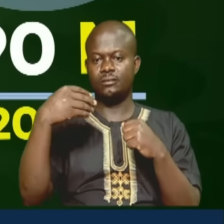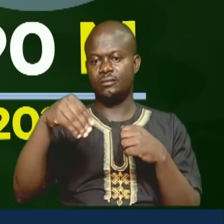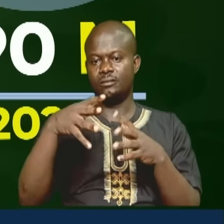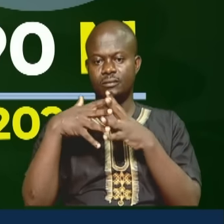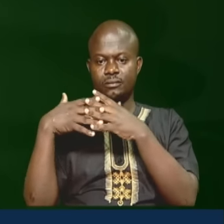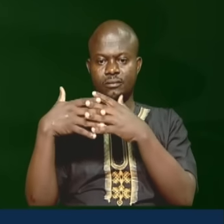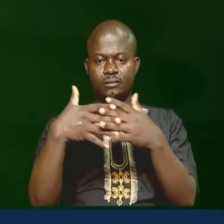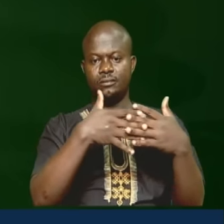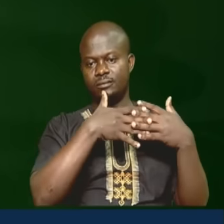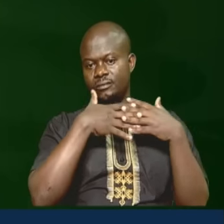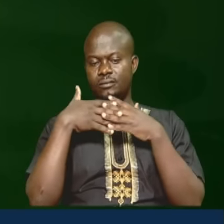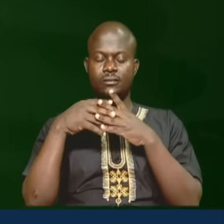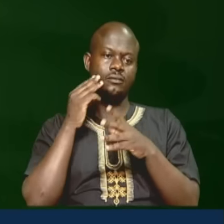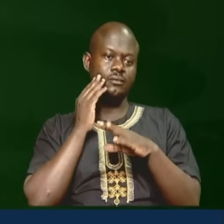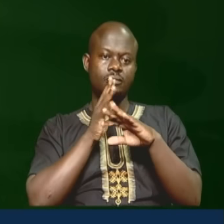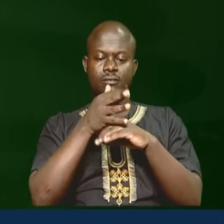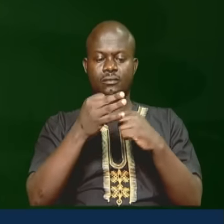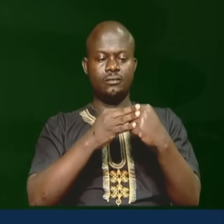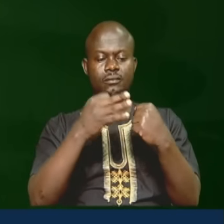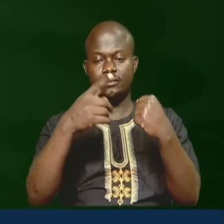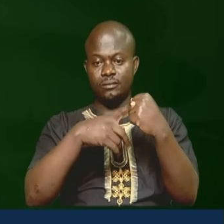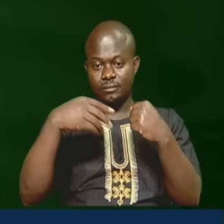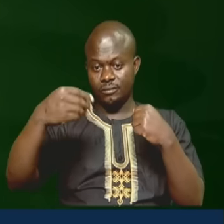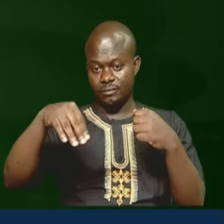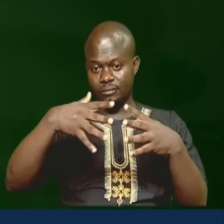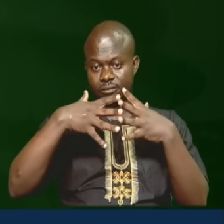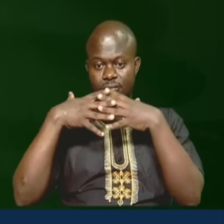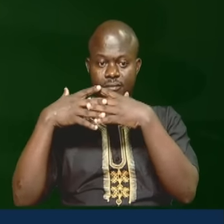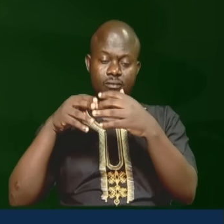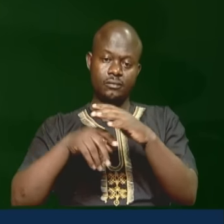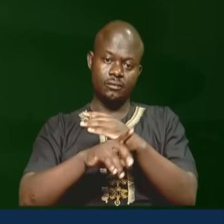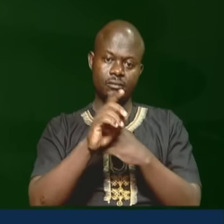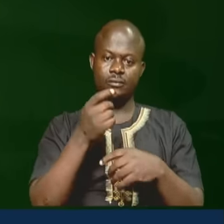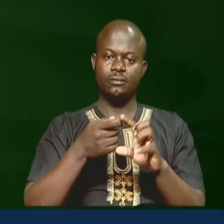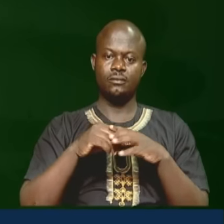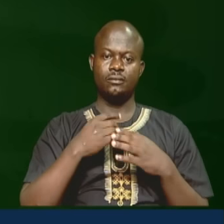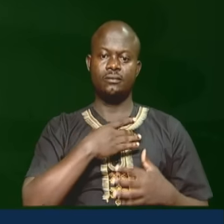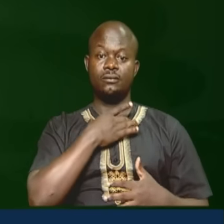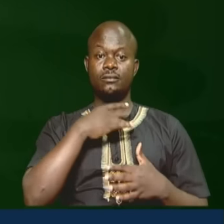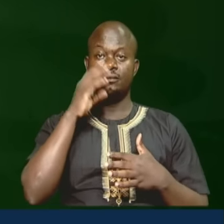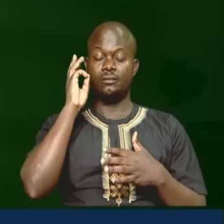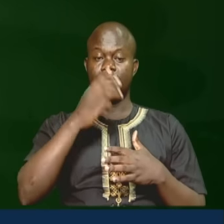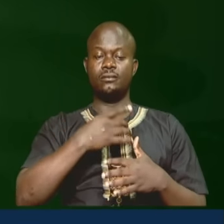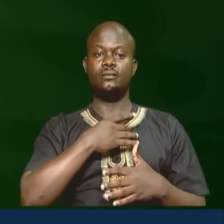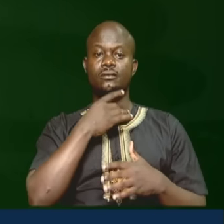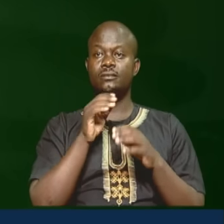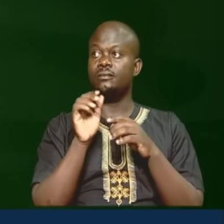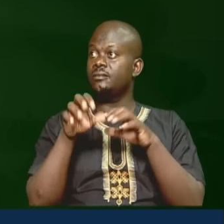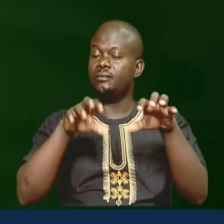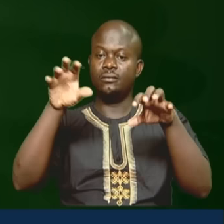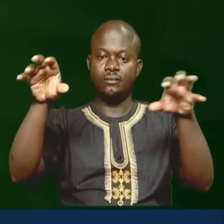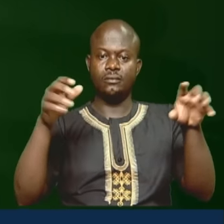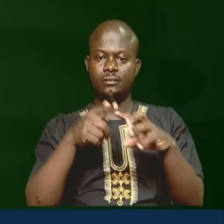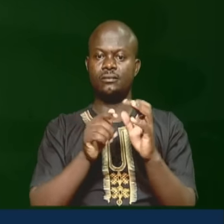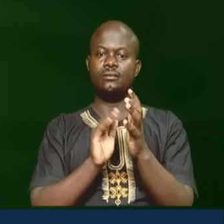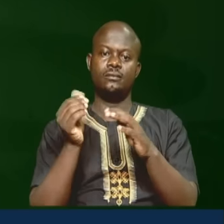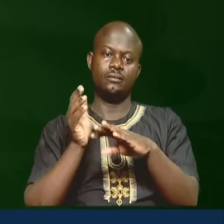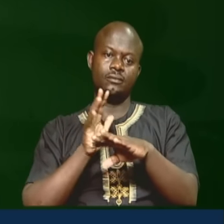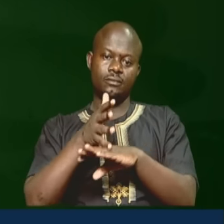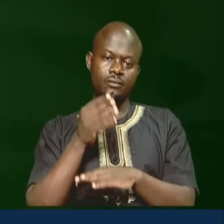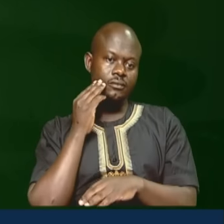Amerika. Miliyoni zirenga 86 z'amadolari azinjira aturutse mu bashyitsi bazasura inshuti n'abavandimwe ndetse arenga